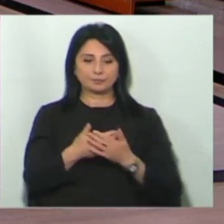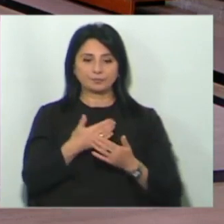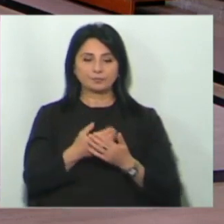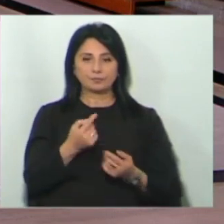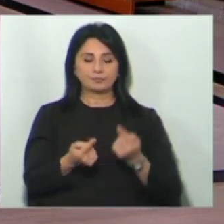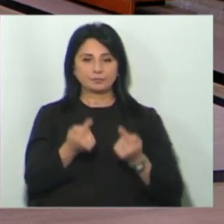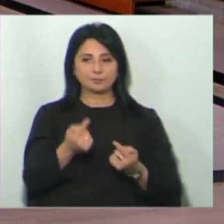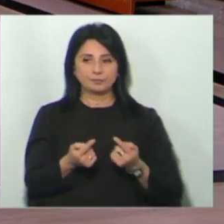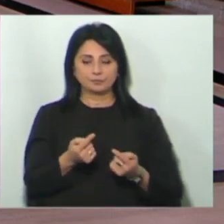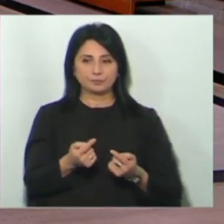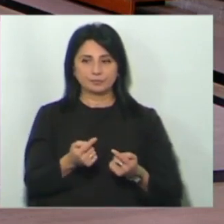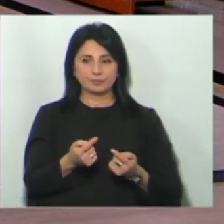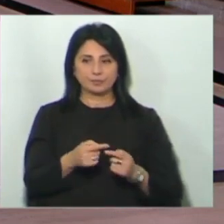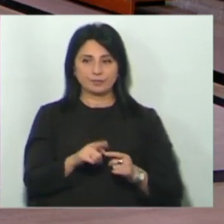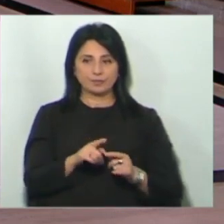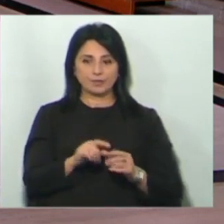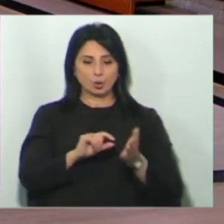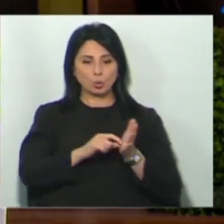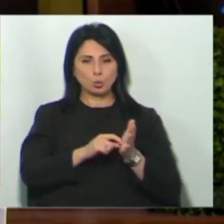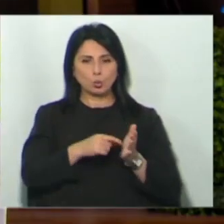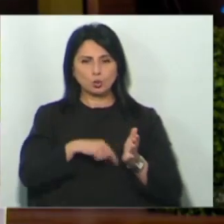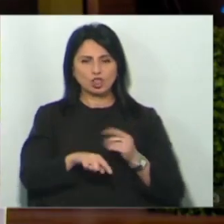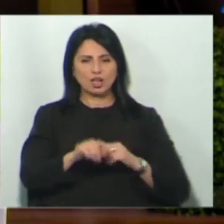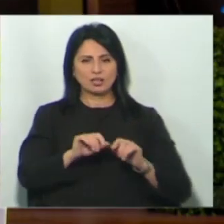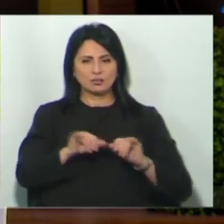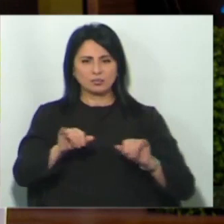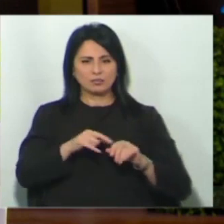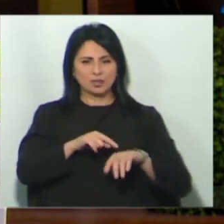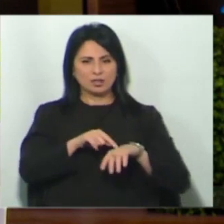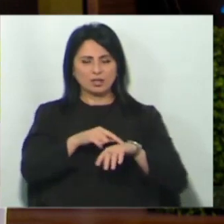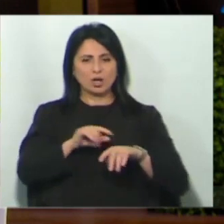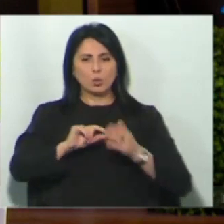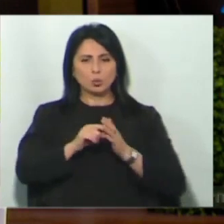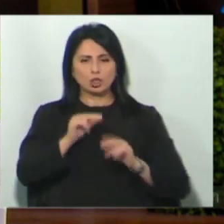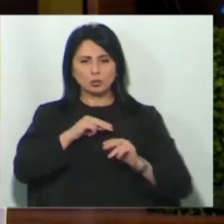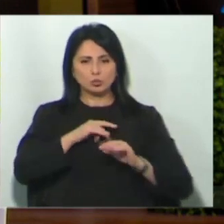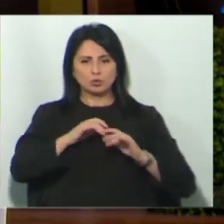აქტიურდებიან პოხიური უჯრედები, ლანგერჰანსის უჯრედები, რომ